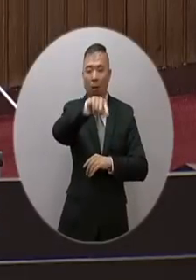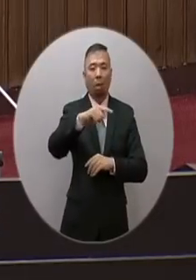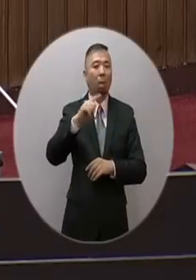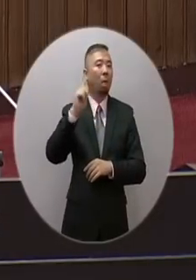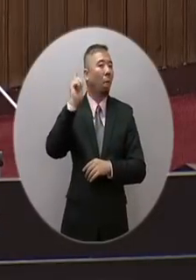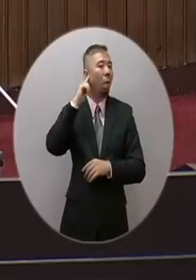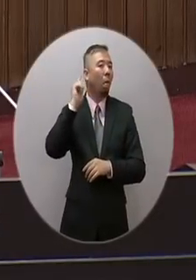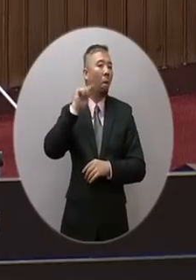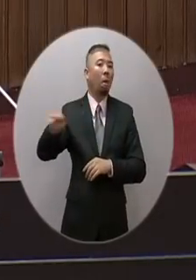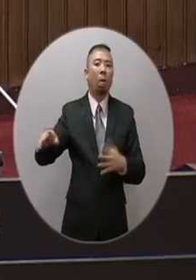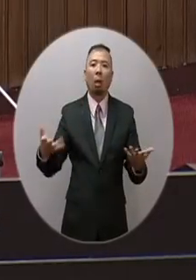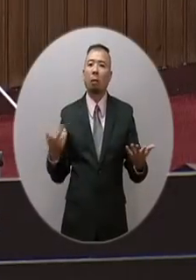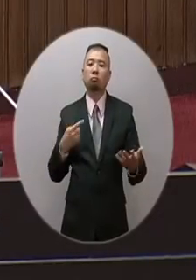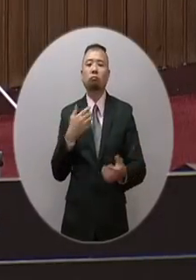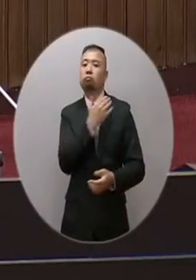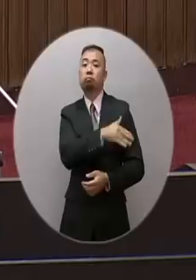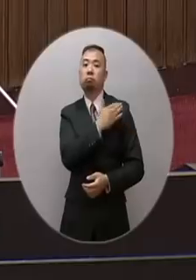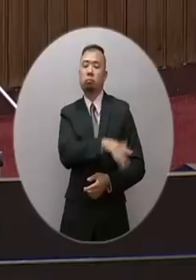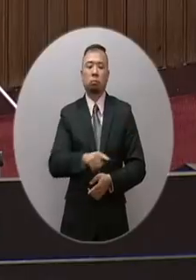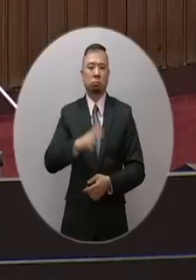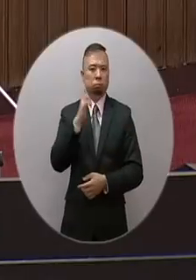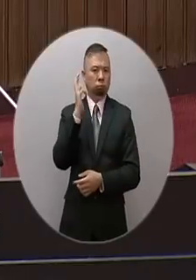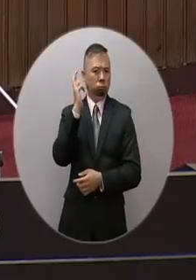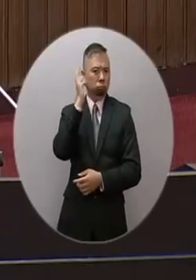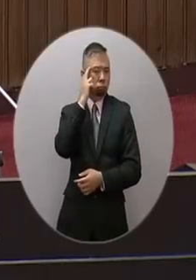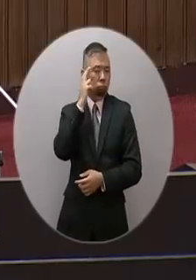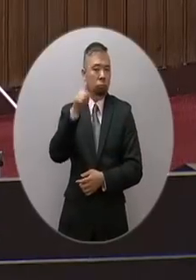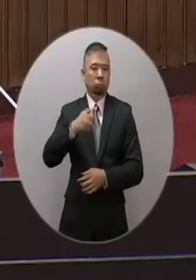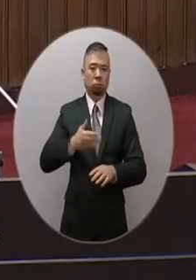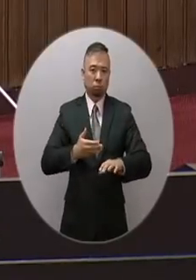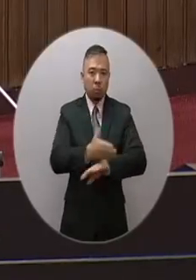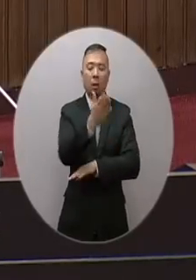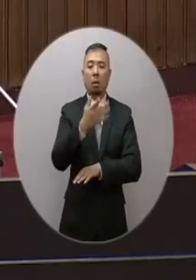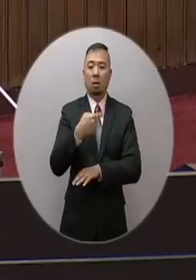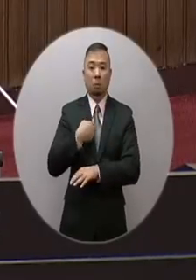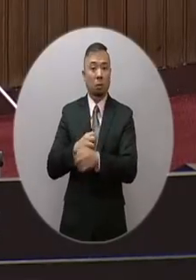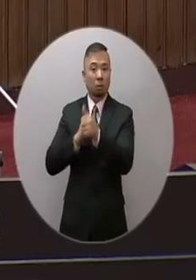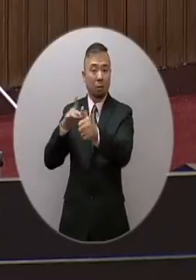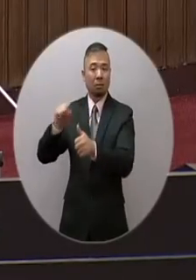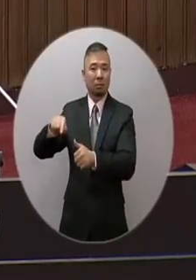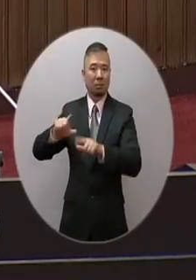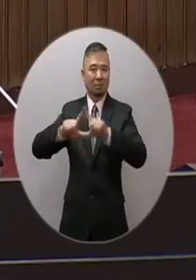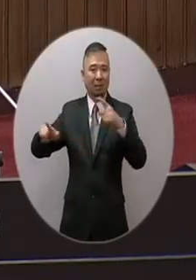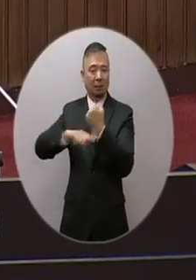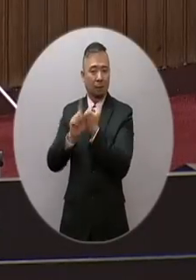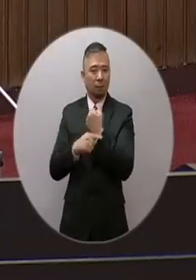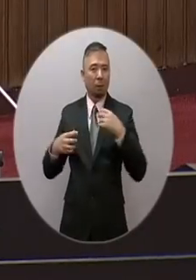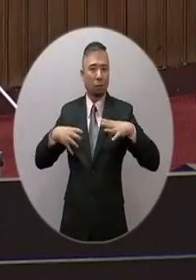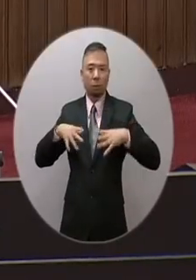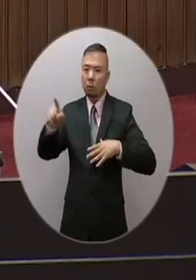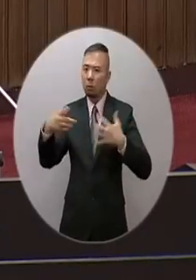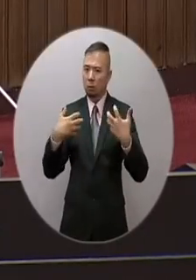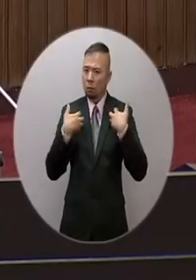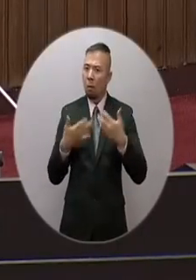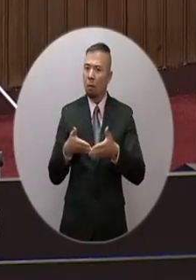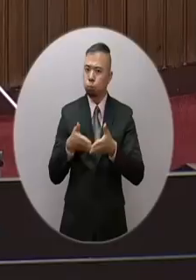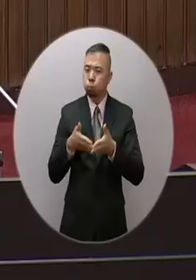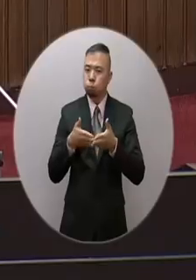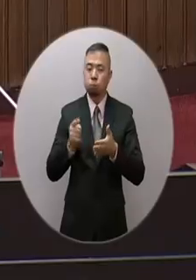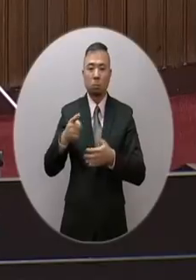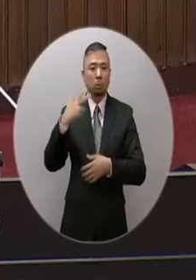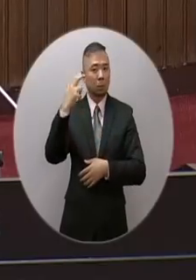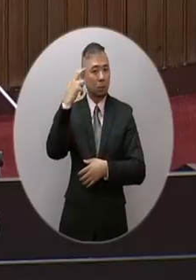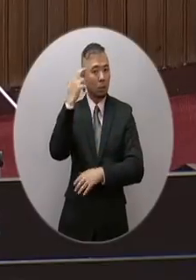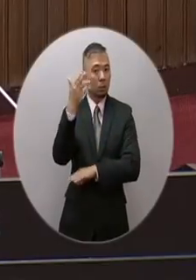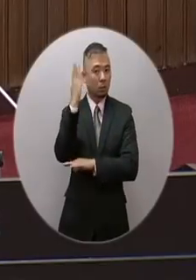言，强制通过。金平也呼吁大法官应扛起责任，在宪政体